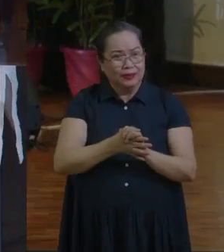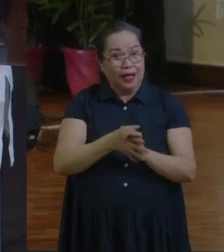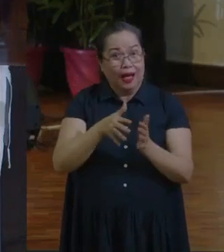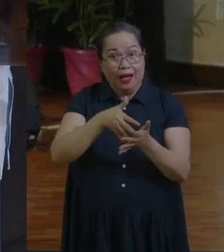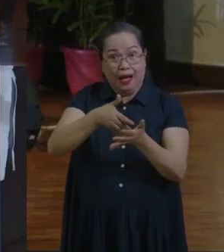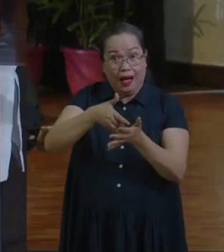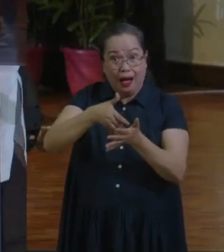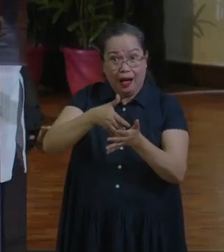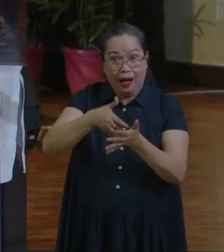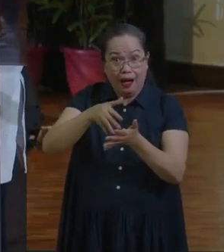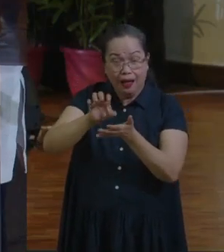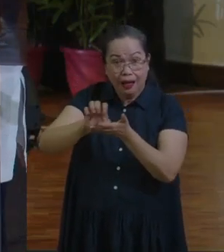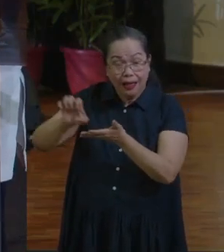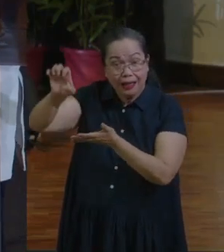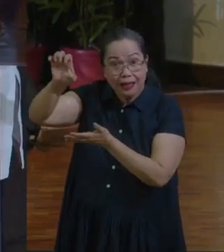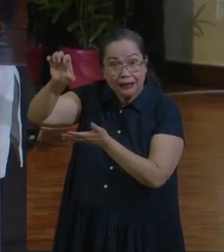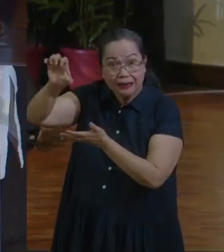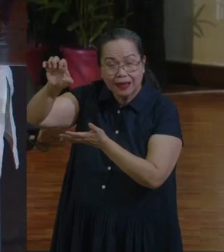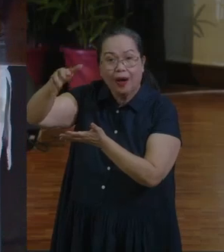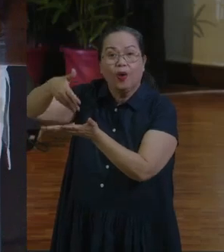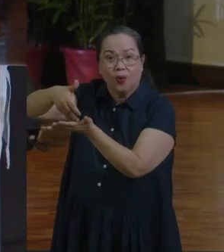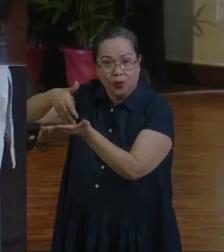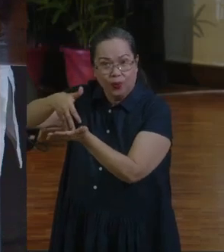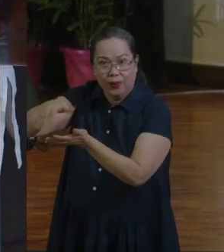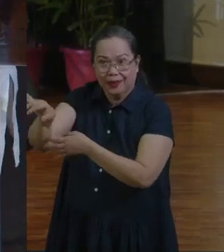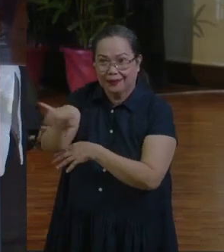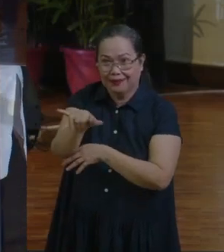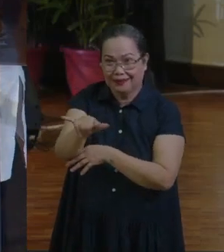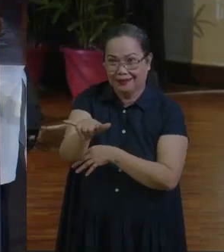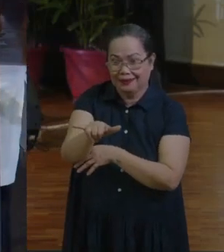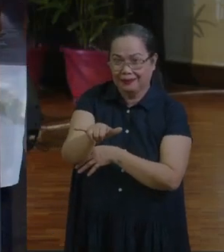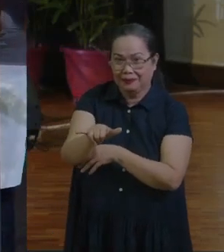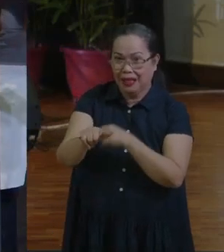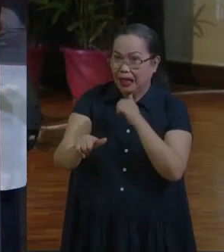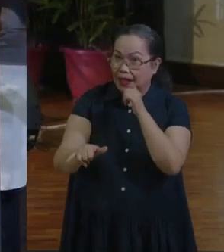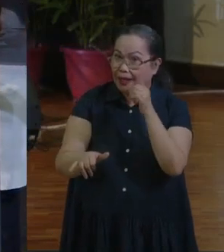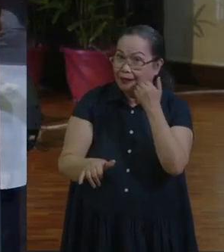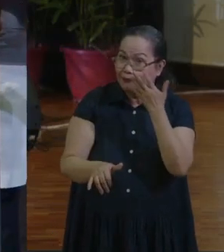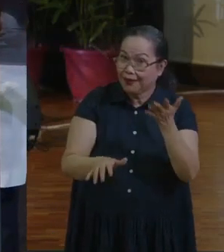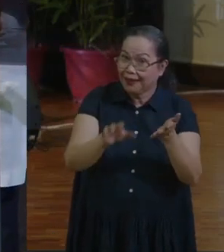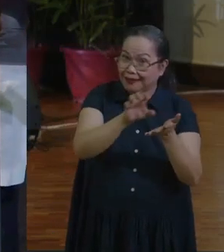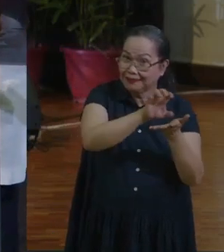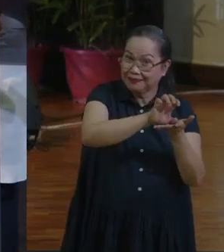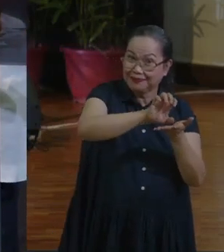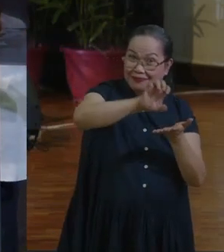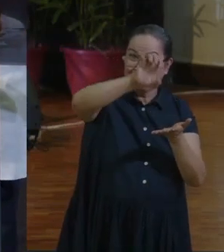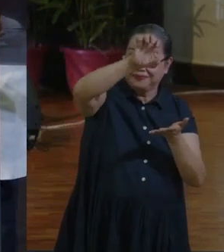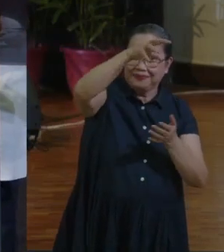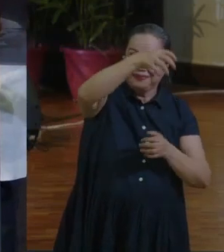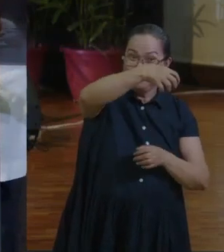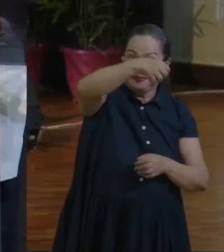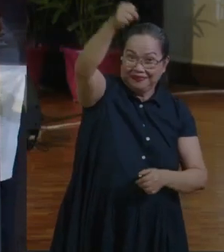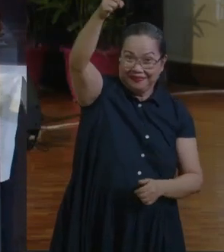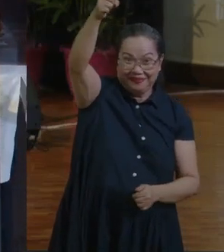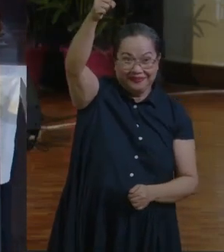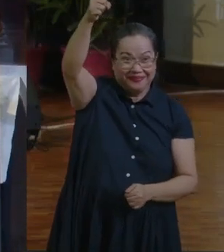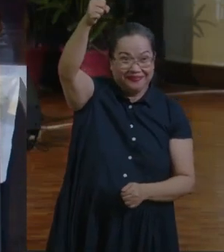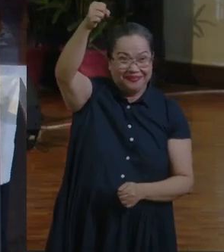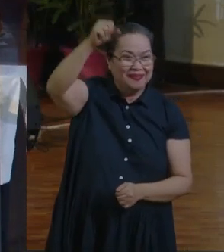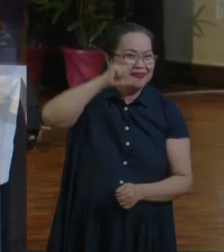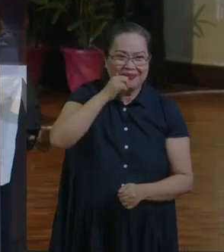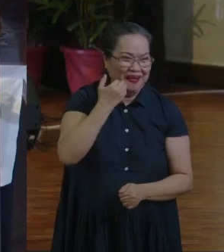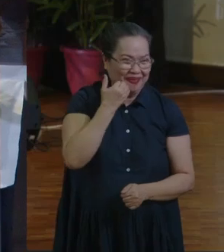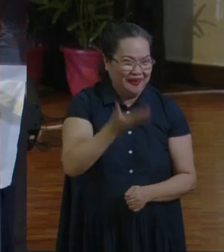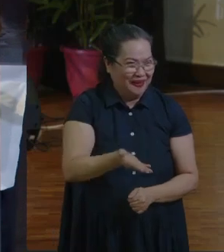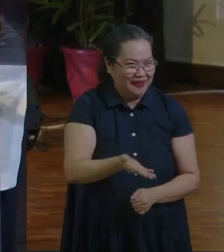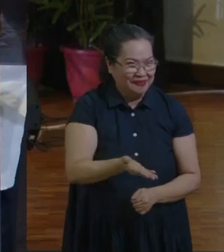Nanghina po si Elijah. Si Elijah nga po hindi na nga namatay di ba? Siya'y pinulot ng isang chariot of fire at